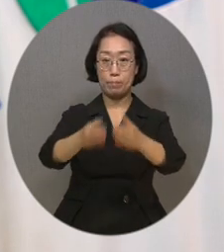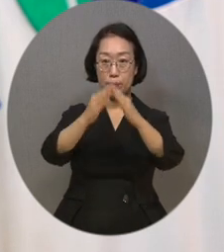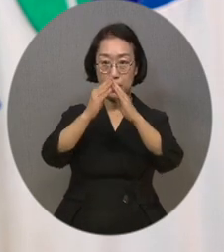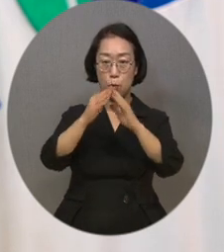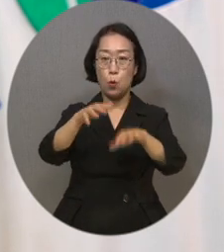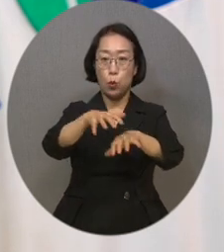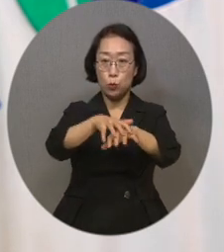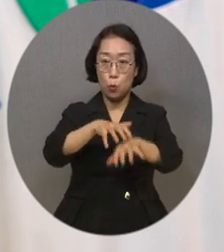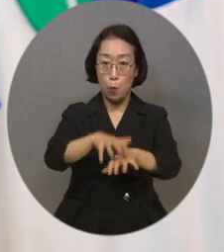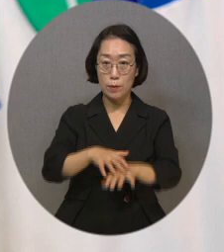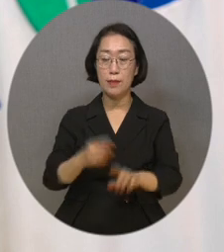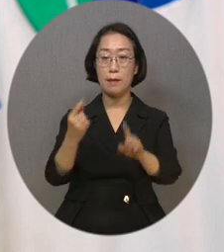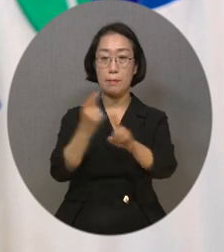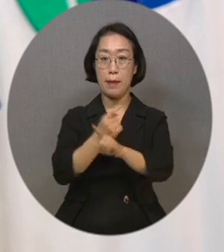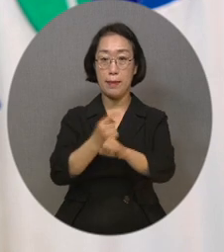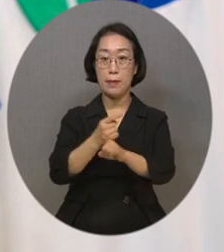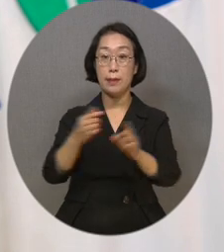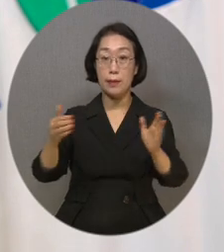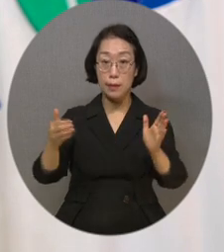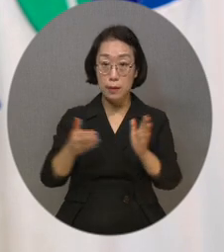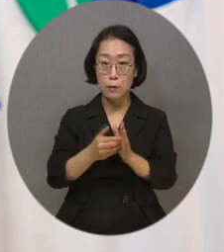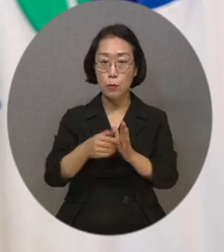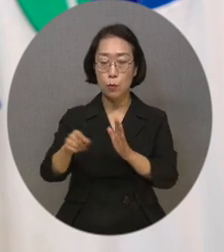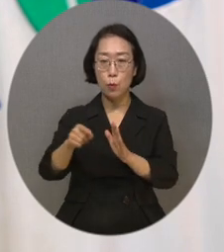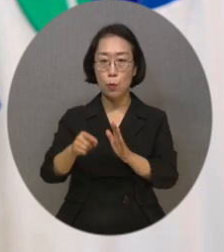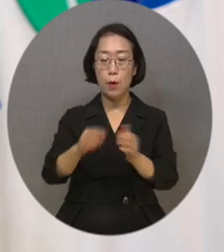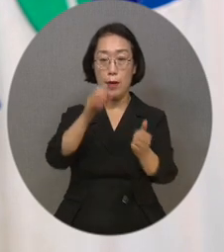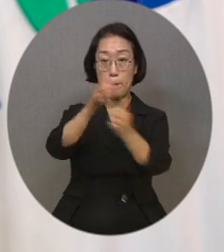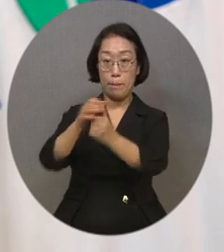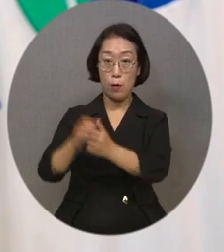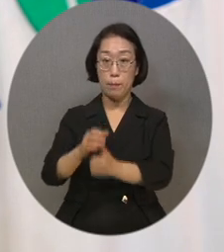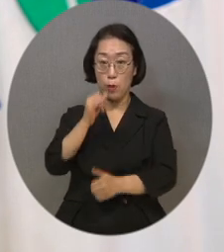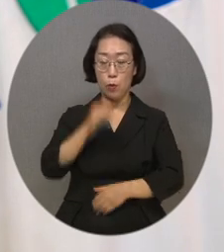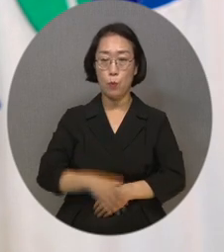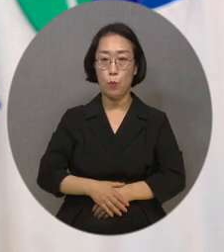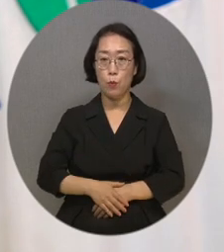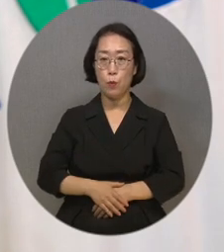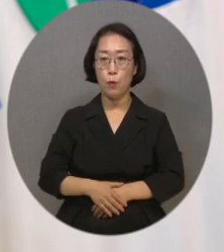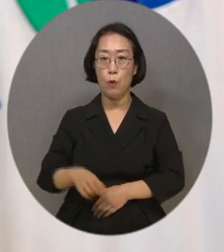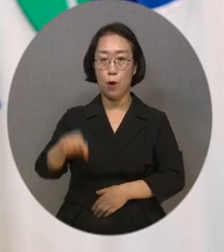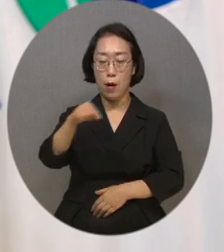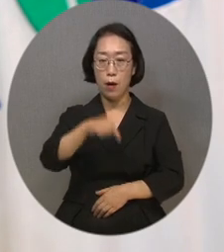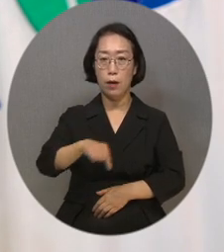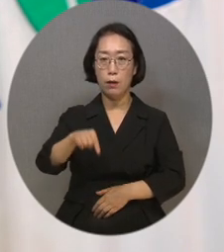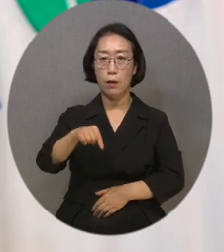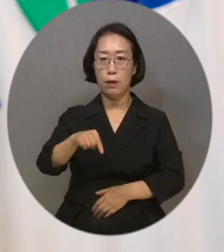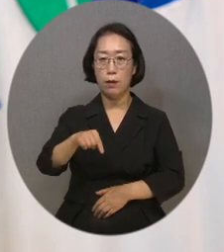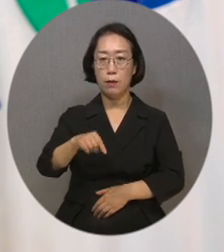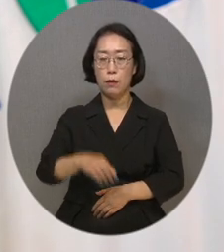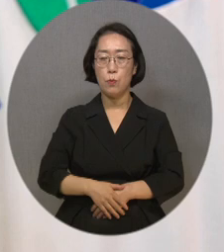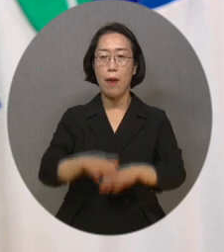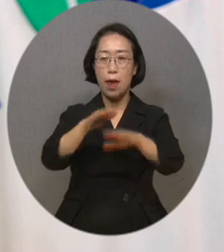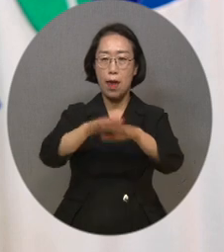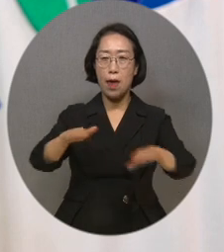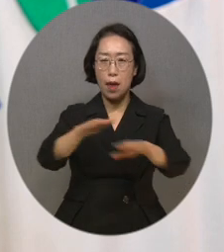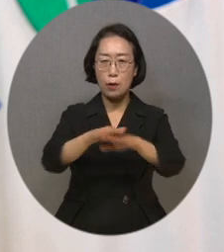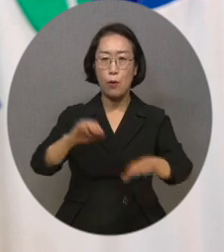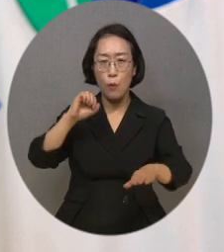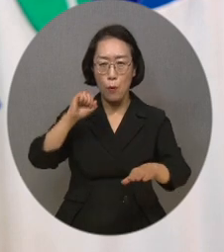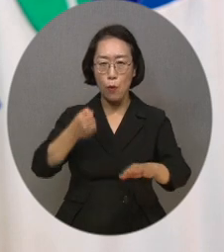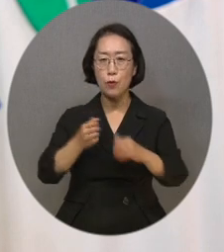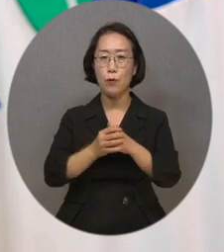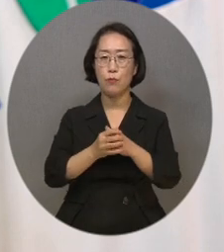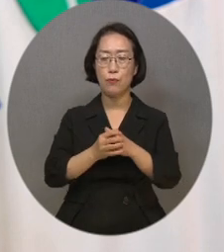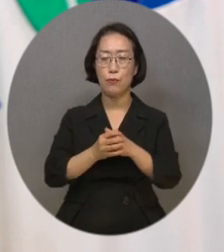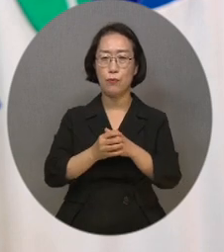개편도 하고 또 인사도 좀 하고 그리고 더 거기에 또 이제 그때까지 좀 해결되지 못했던 우리